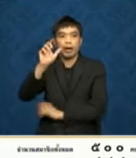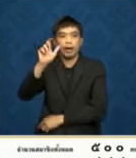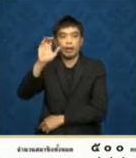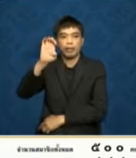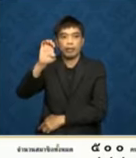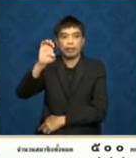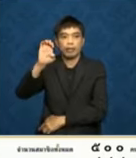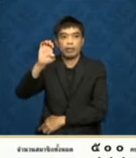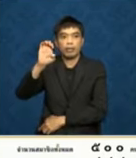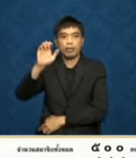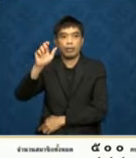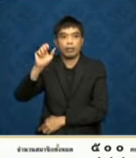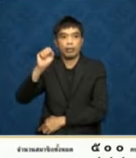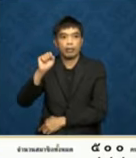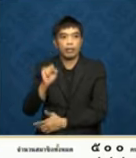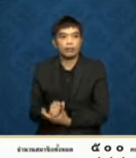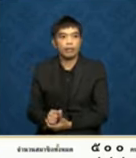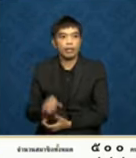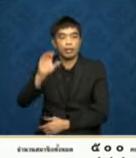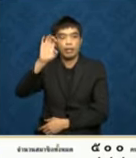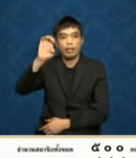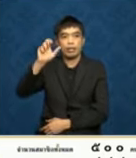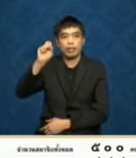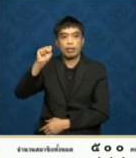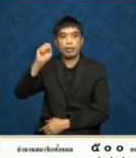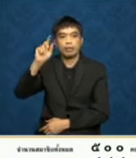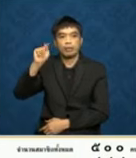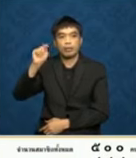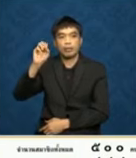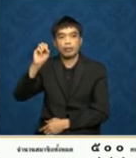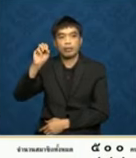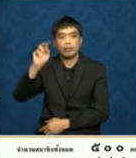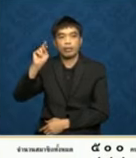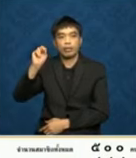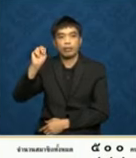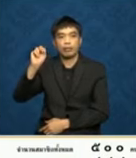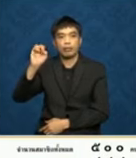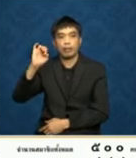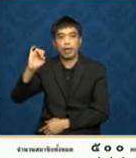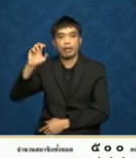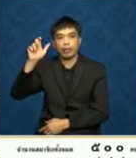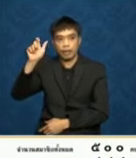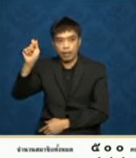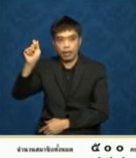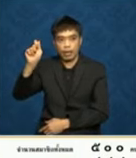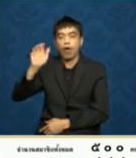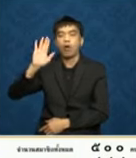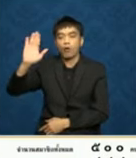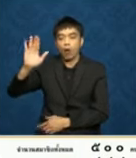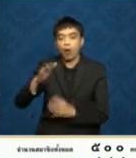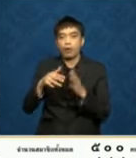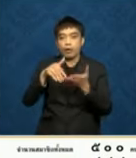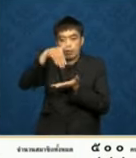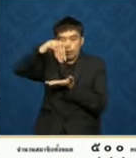ย้อนกไปนั้ระปี 2002เขาเร่มพัฒนาส่ทเรีกวา X-Roadเป็นสถาปัตยากรรกลางของระบบ Digitalของรัฐบาลทั้งหมด